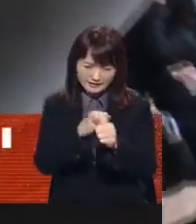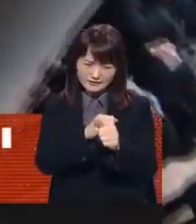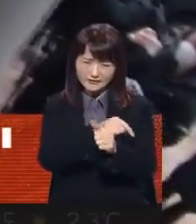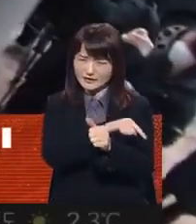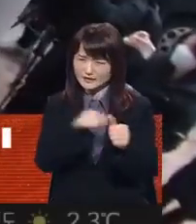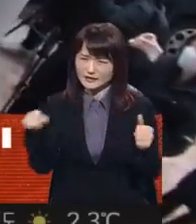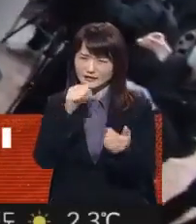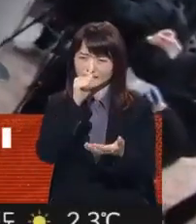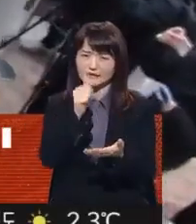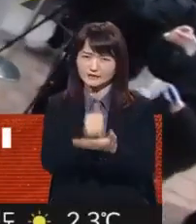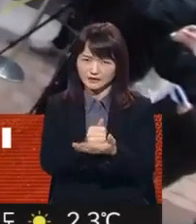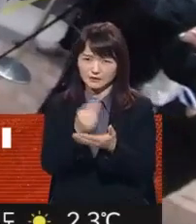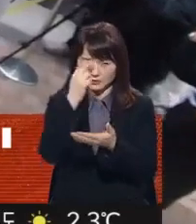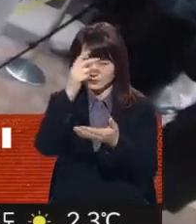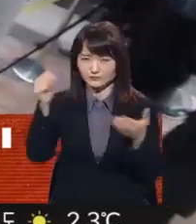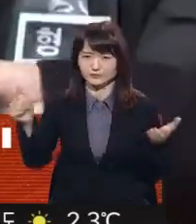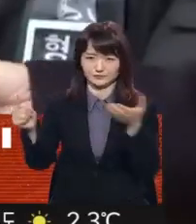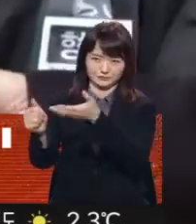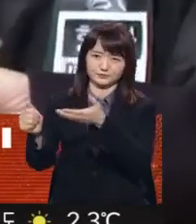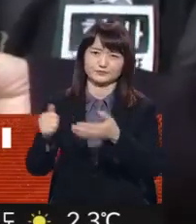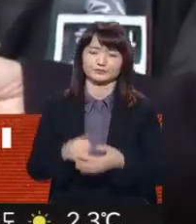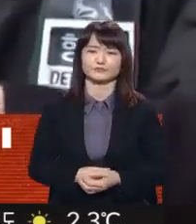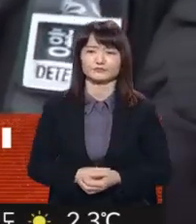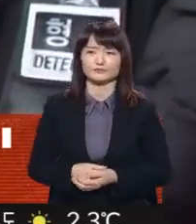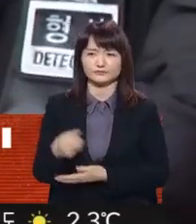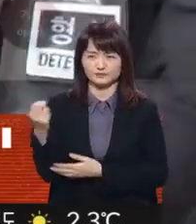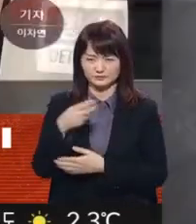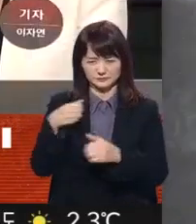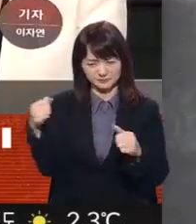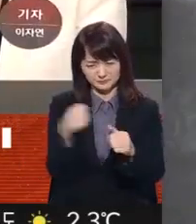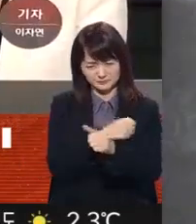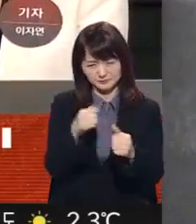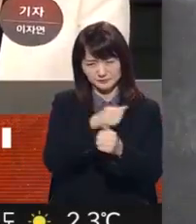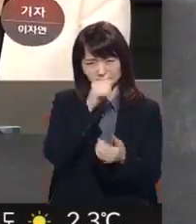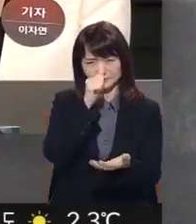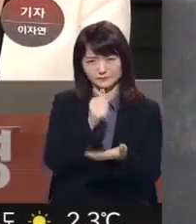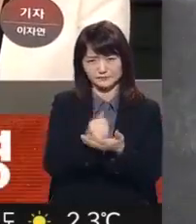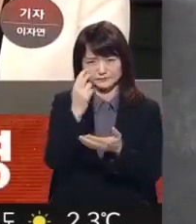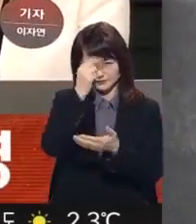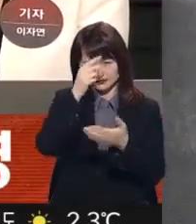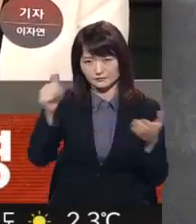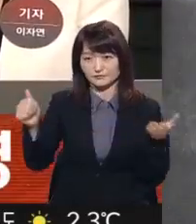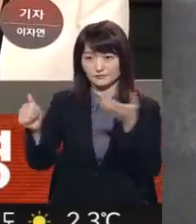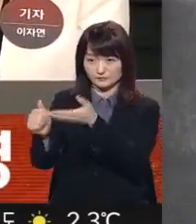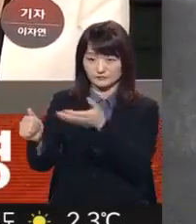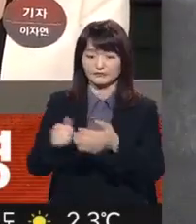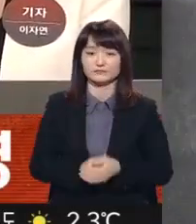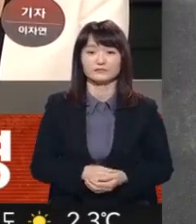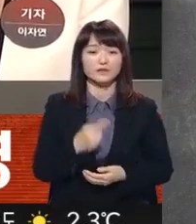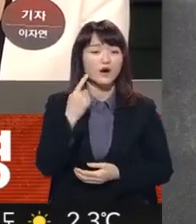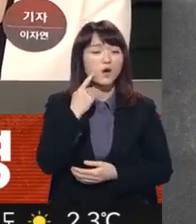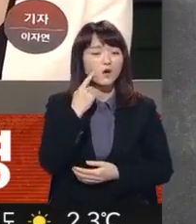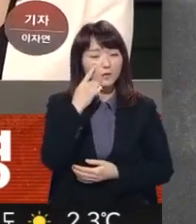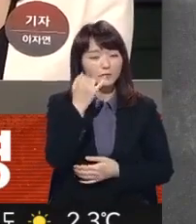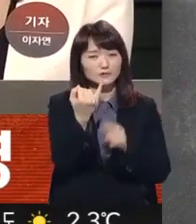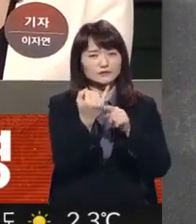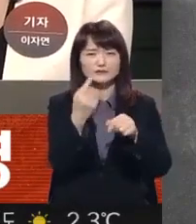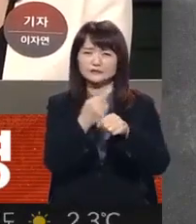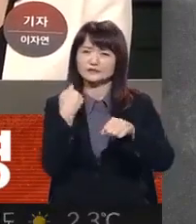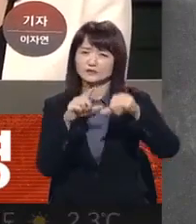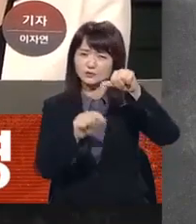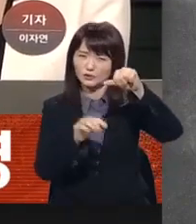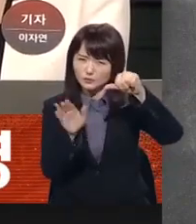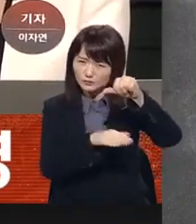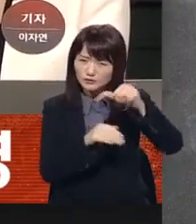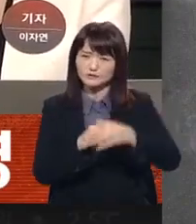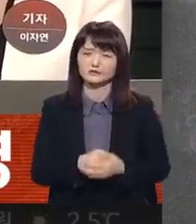송치했습니다. 아하. 이 친부는 그대로 상습 아동학대 혐의를 적용해서 검찰에 넘겼습니다. 경찰은 조사 결과 이 계모가 지난해 5월부터요. 의붓아들이